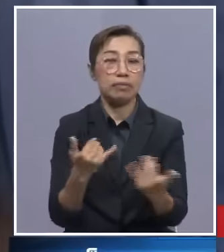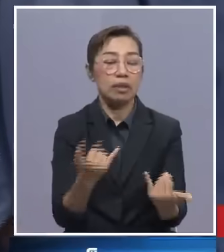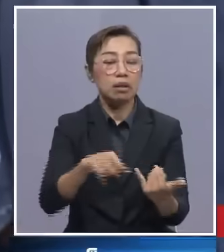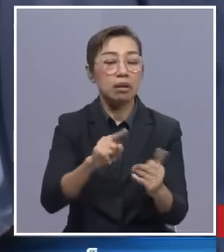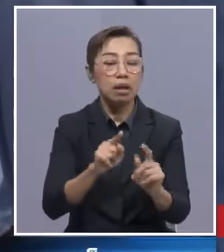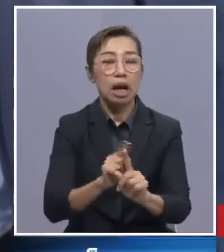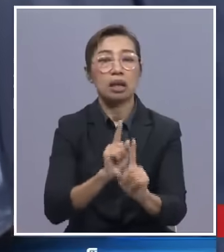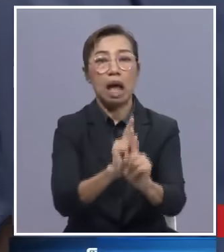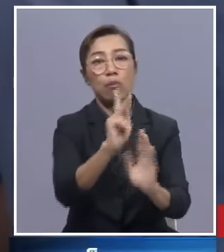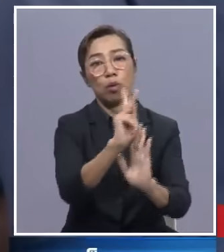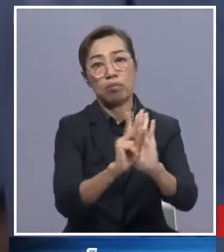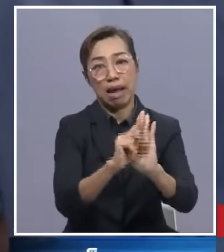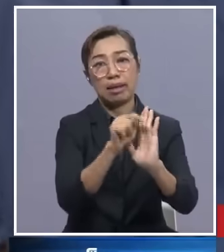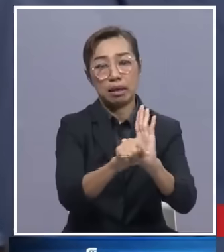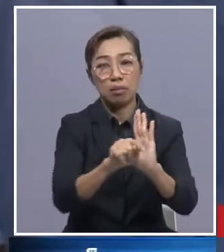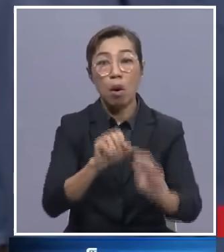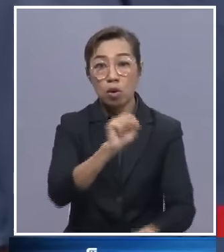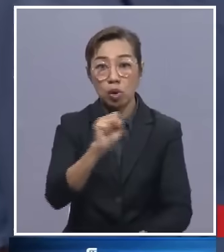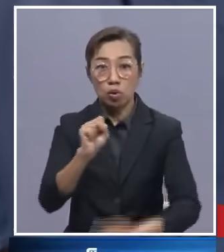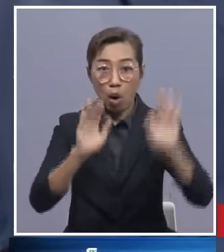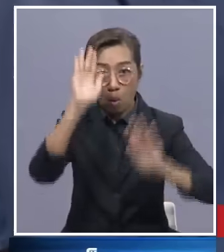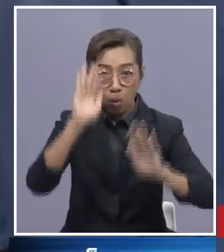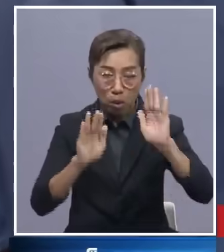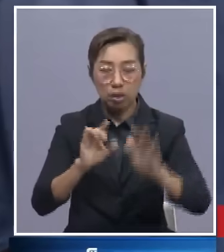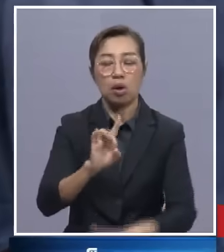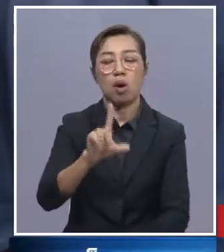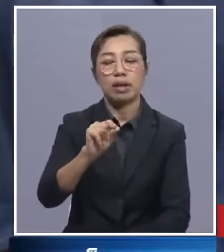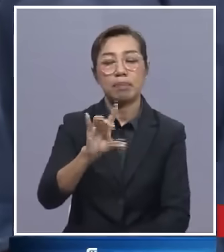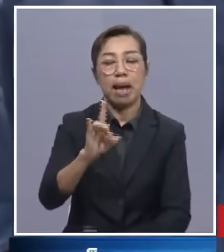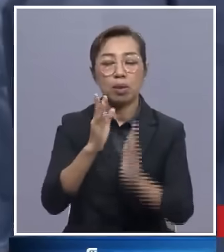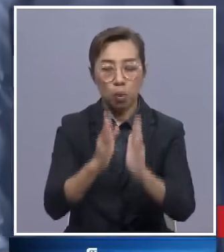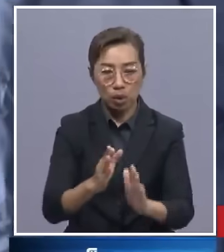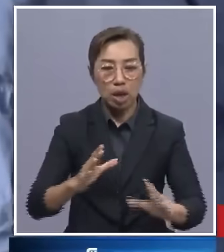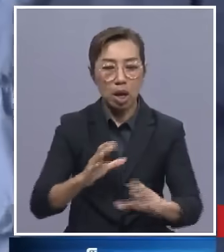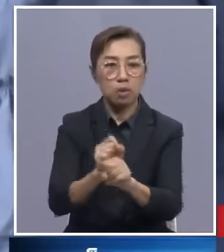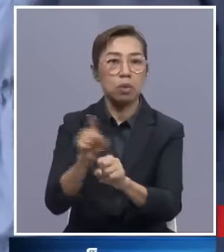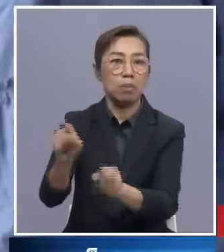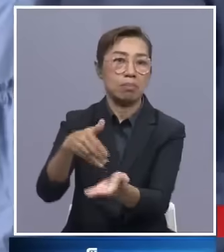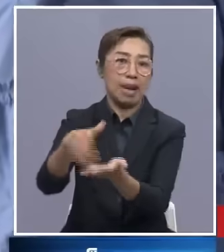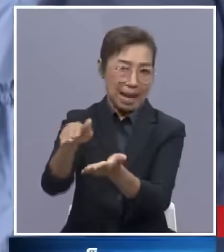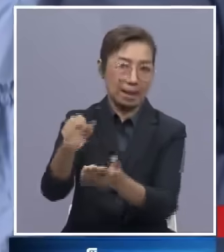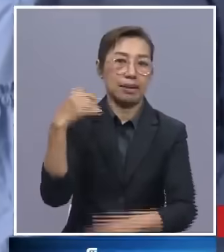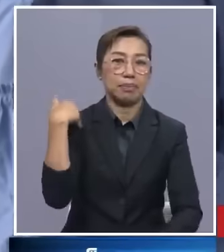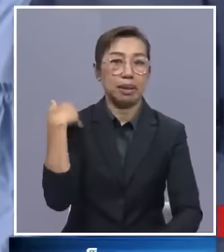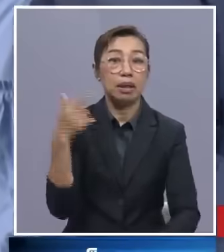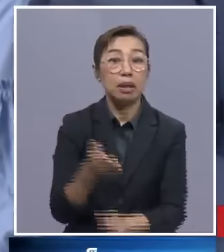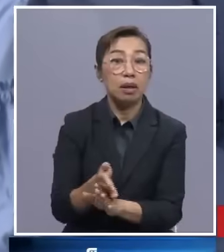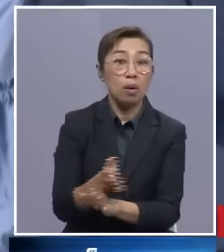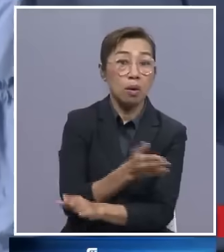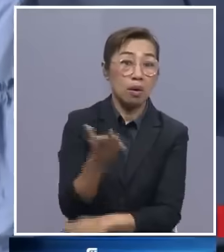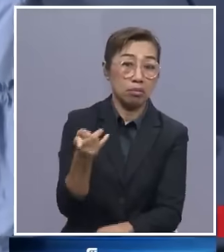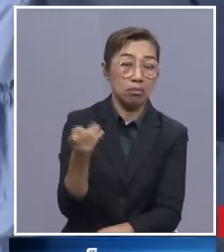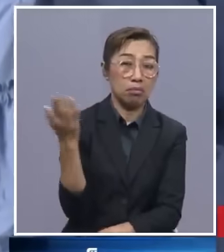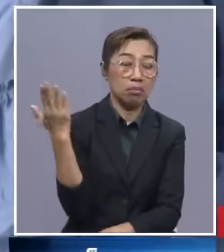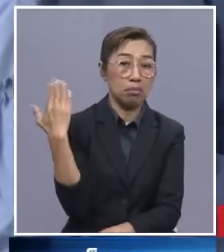เป็นไปตามกฎหมายนะคะมีเสียงมากถึง128เสียงในการขับนายชยัพวาในครั้งนี้นะคะหลังจากที่ไม่ได้